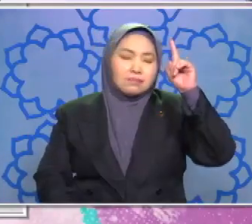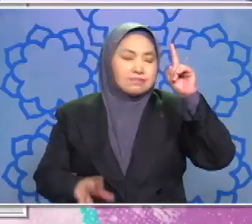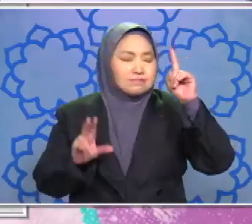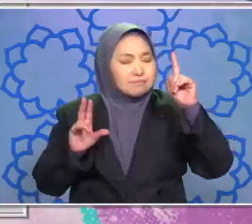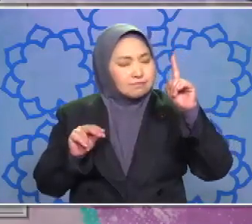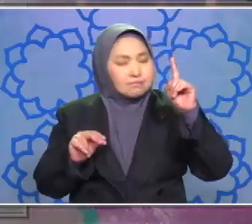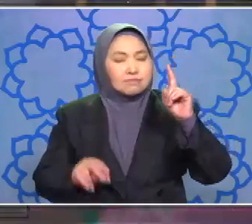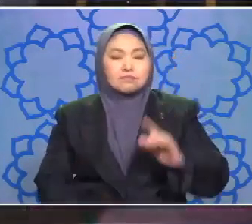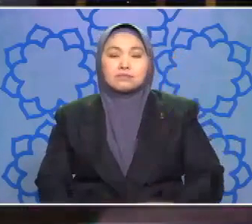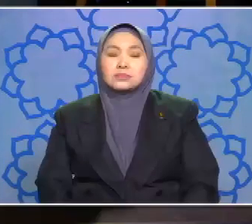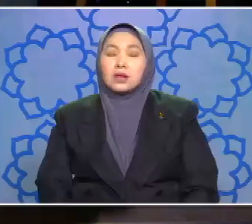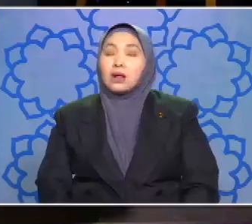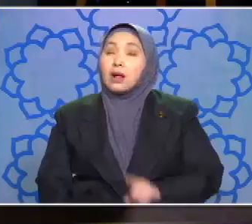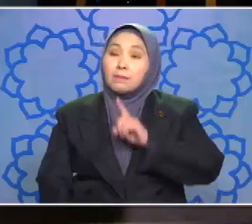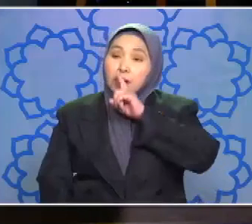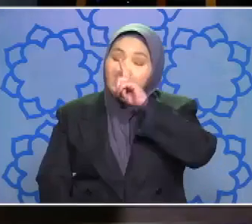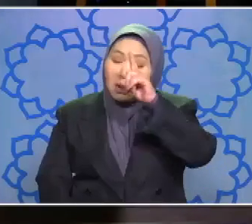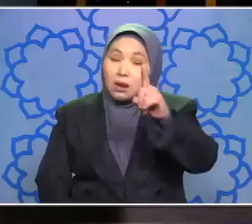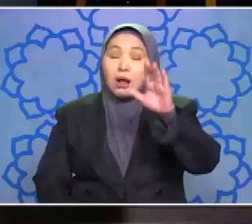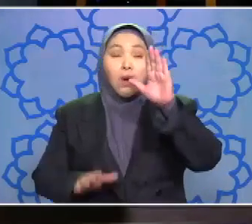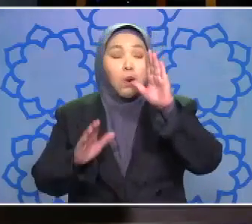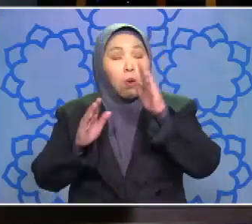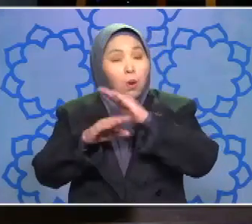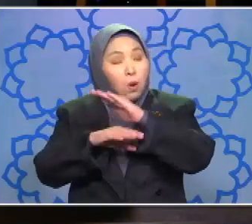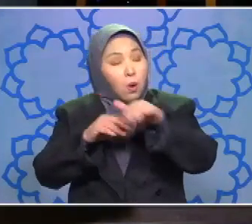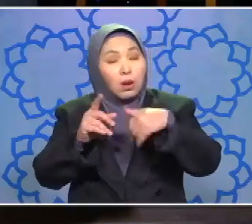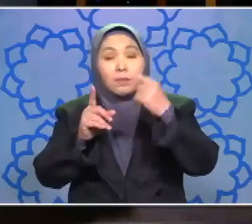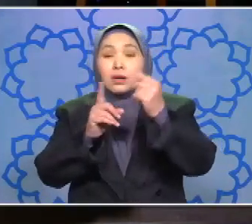يشركون. صدق الله